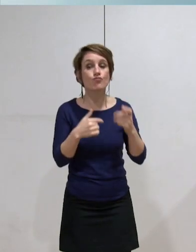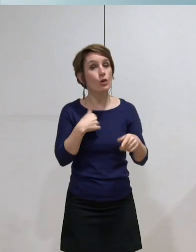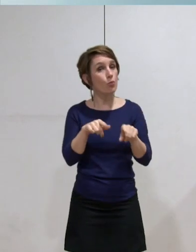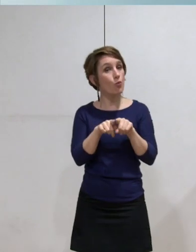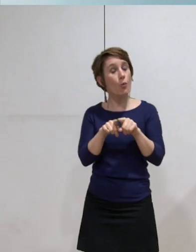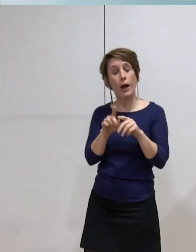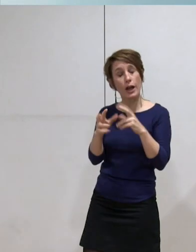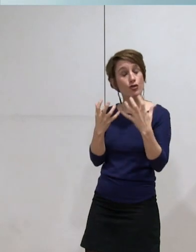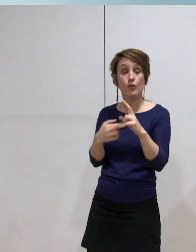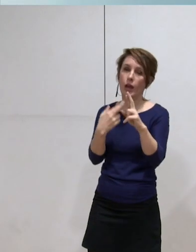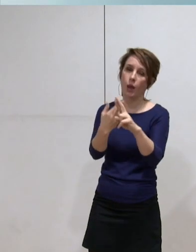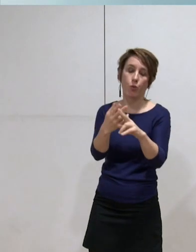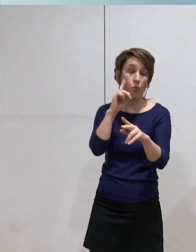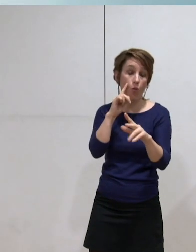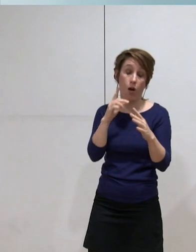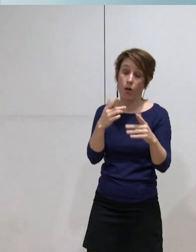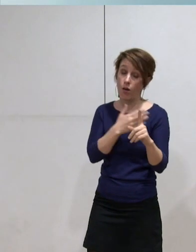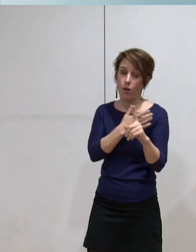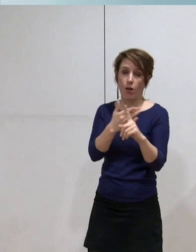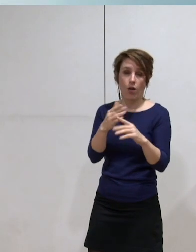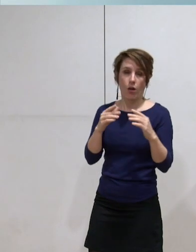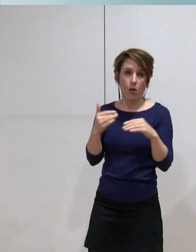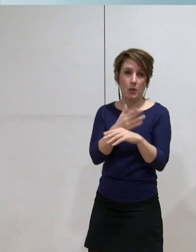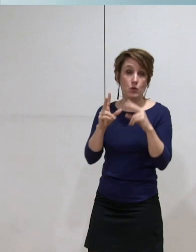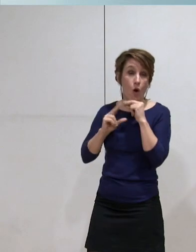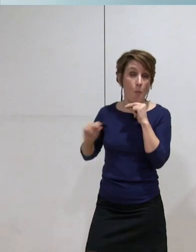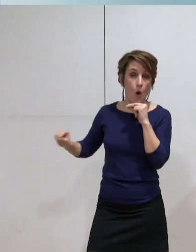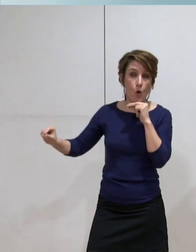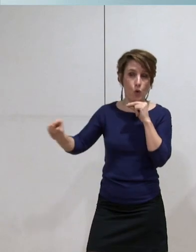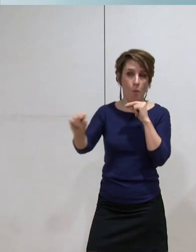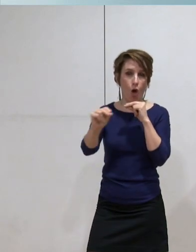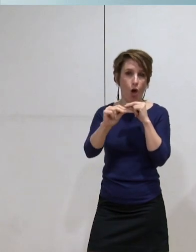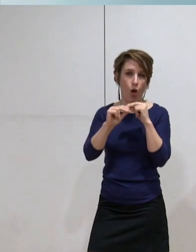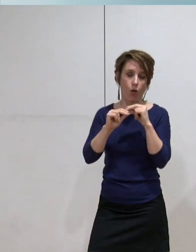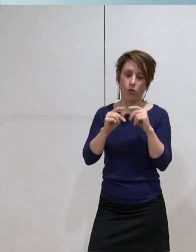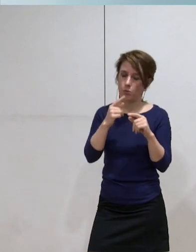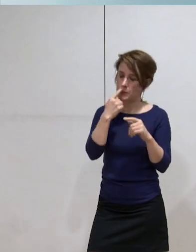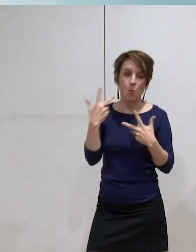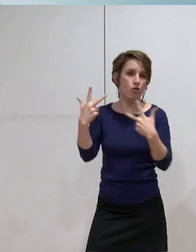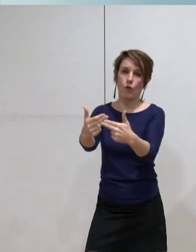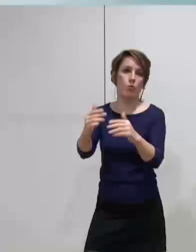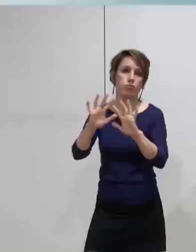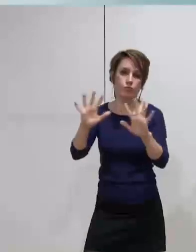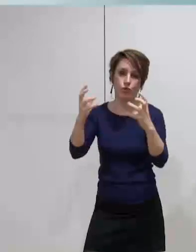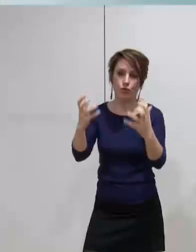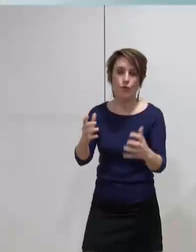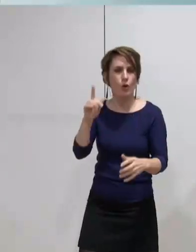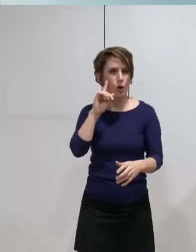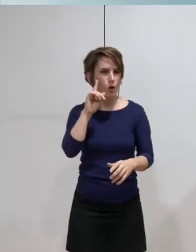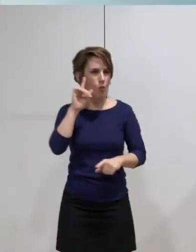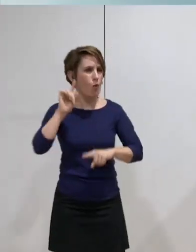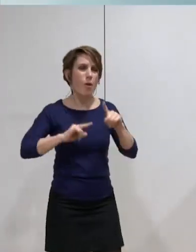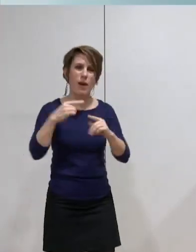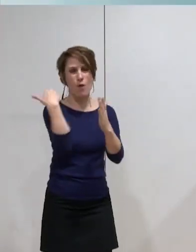couper court à des rumeurs puisque la les longues listes à la prêvre sont des fois les possibilités de d'insérer